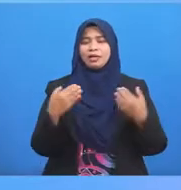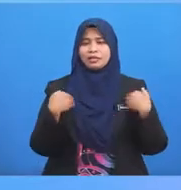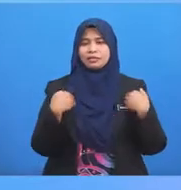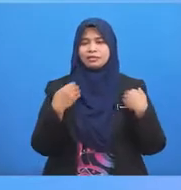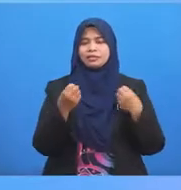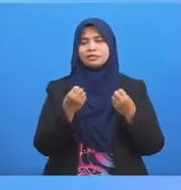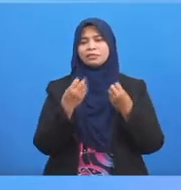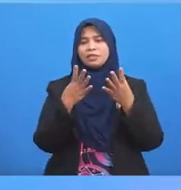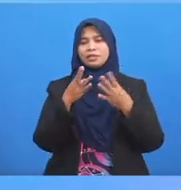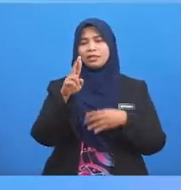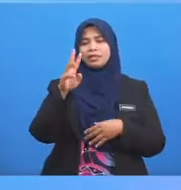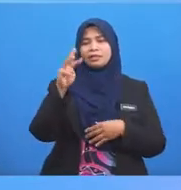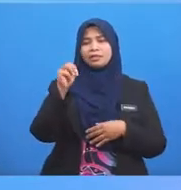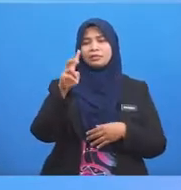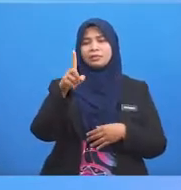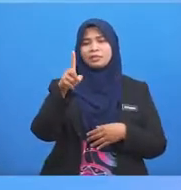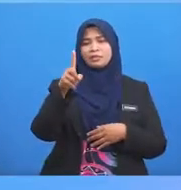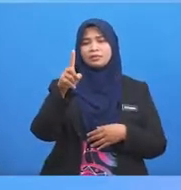adalah sebanyak